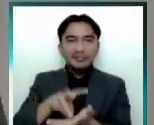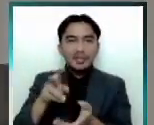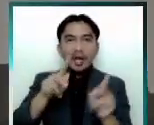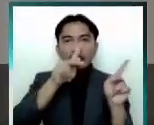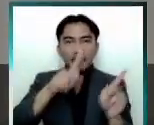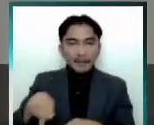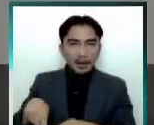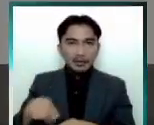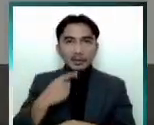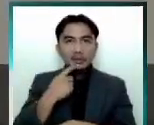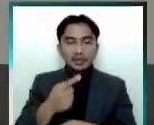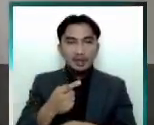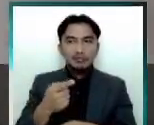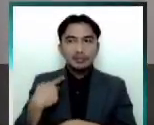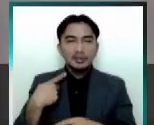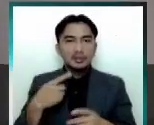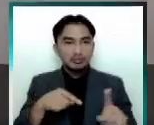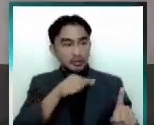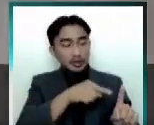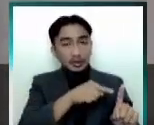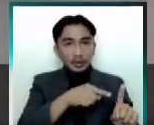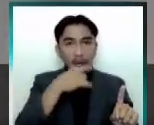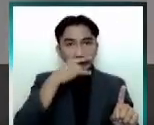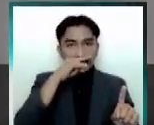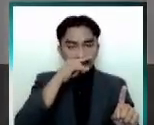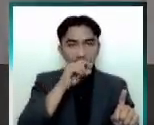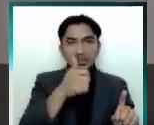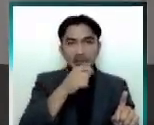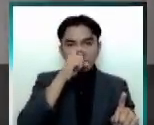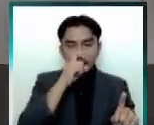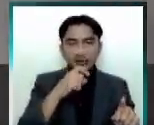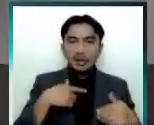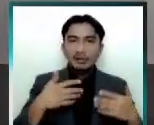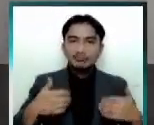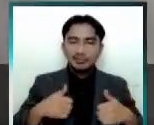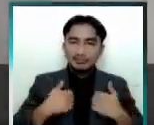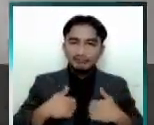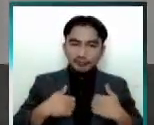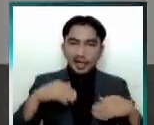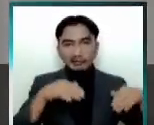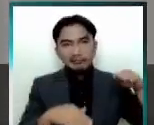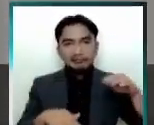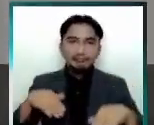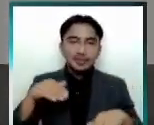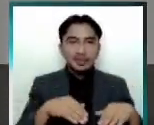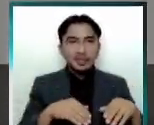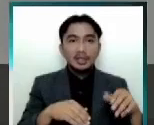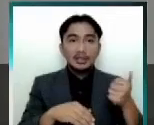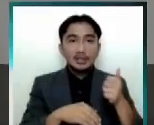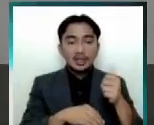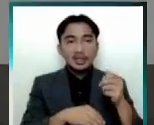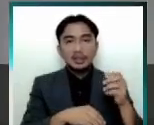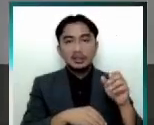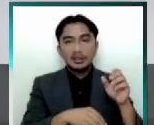Super Radio Palawan, naligo sa ilog ang 10 taong gulang na si Antonio Cardejon III, alas 6 ng hapon ng